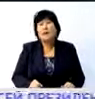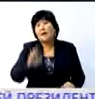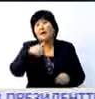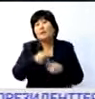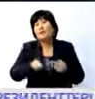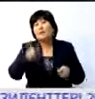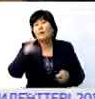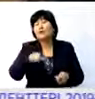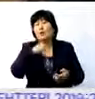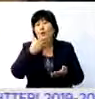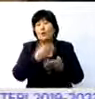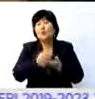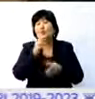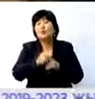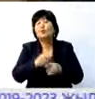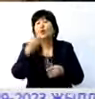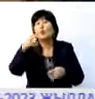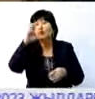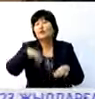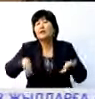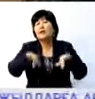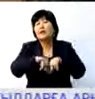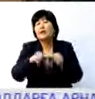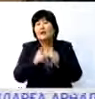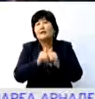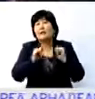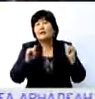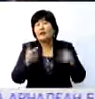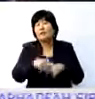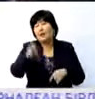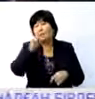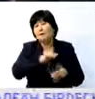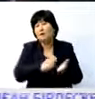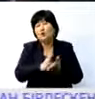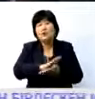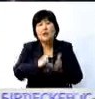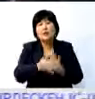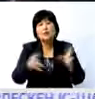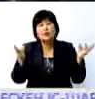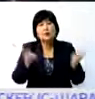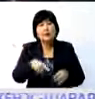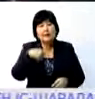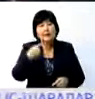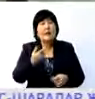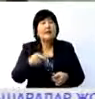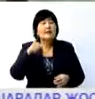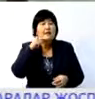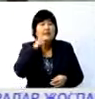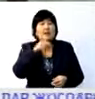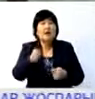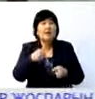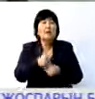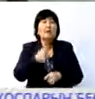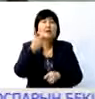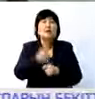Елбасы өз сөзінде дамыған 30 елдің қатарына қосылу үшін сапалы мемлекеттік қызмет жүйесін қалыптастыру керек деген болатын. Тиімді басқару және